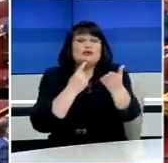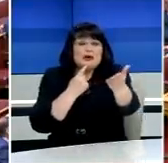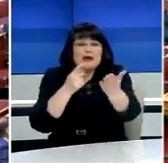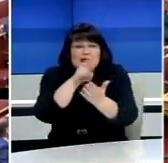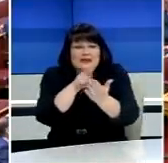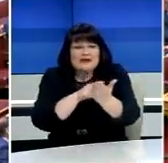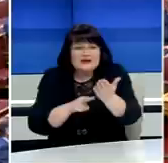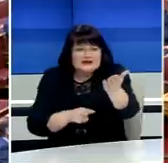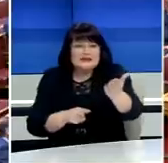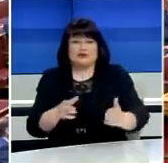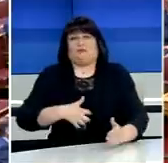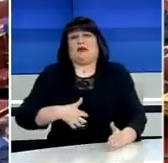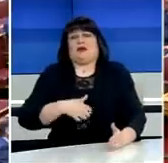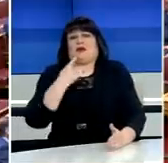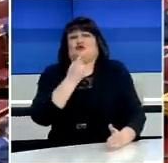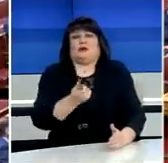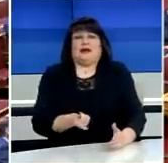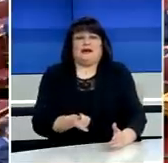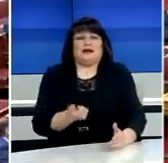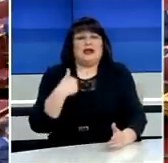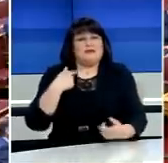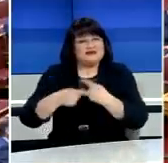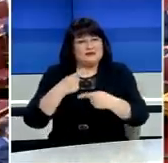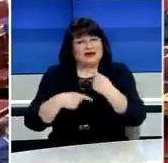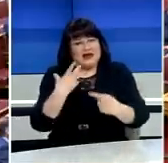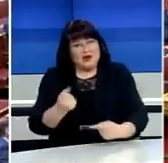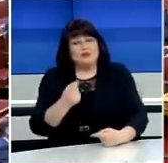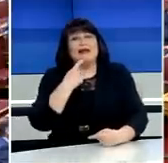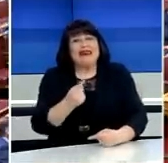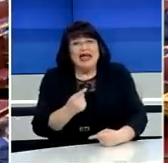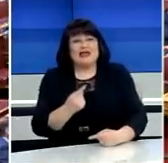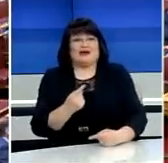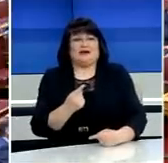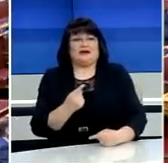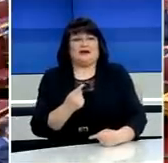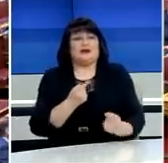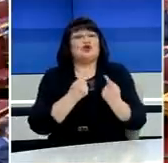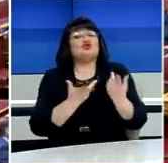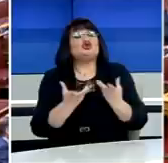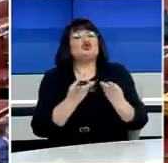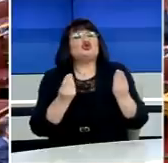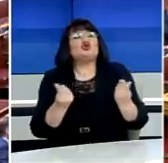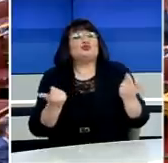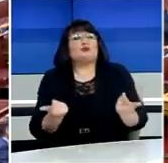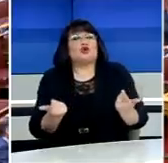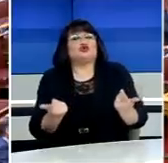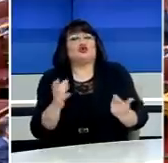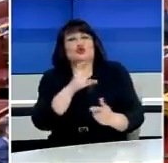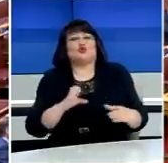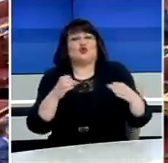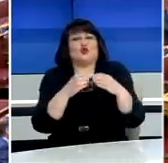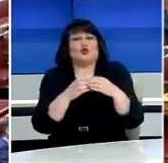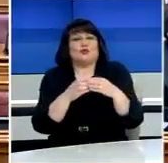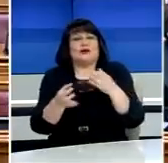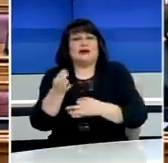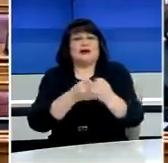το κύριε Σταϊκούρα. Εν πάση περιπτώσει, επειδή εμείς έχουμε εμπειρία από τον τρόπο που διαπραγματεύονται οι θεσμοί, σας λέω, δώστε το